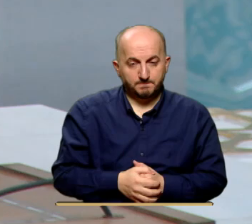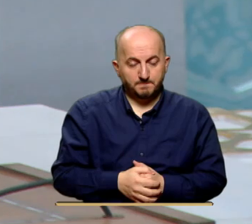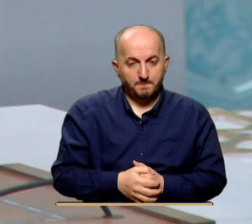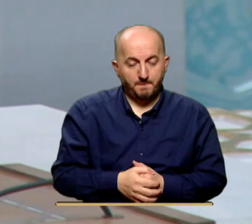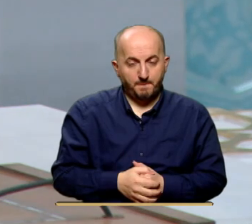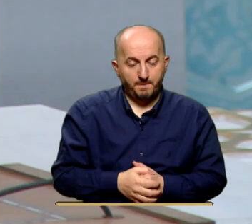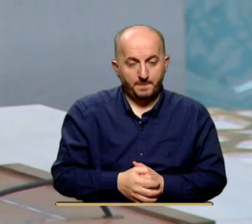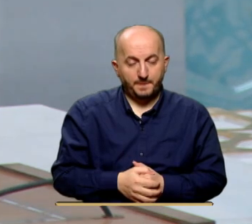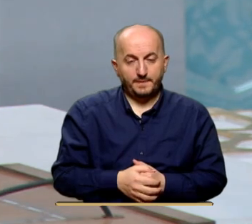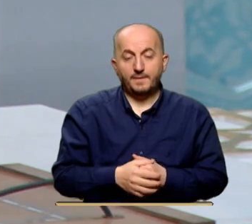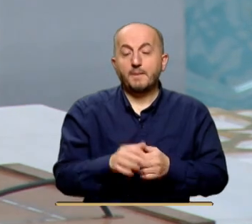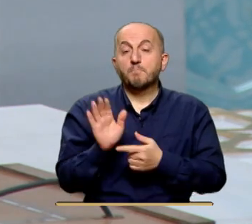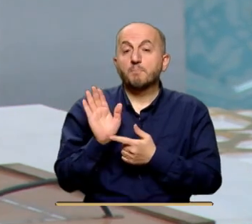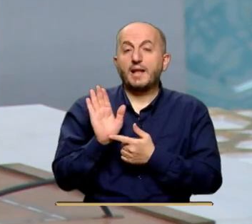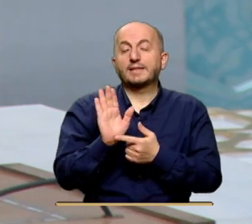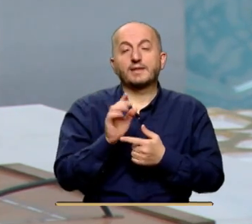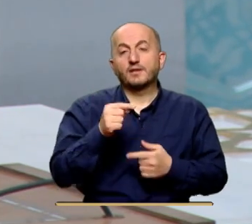Neumark belgeleriyle konuşayım,